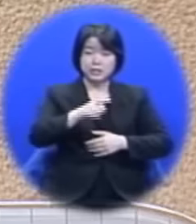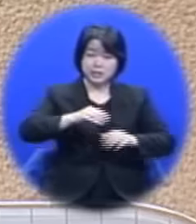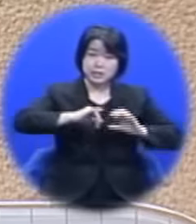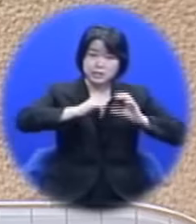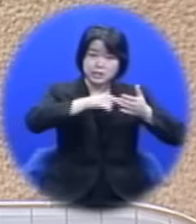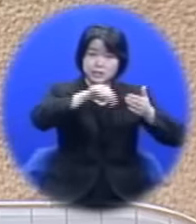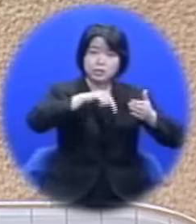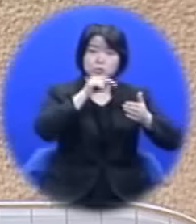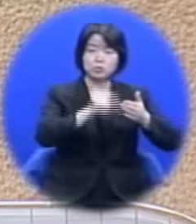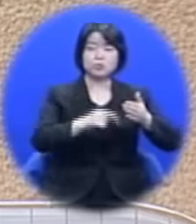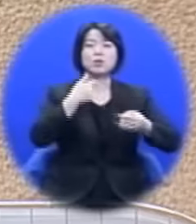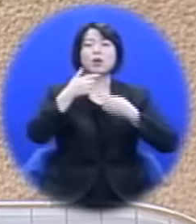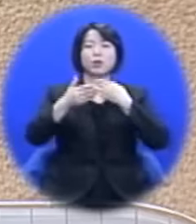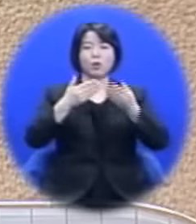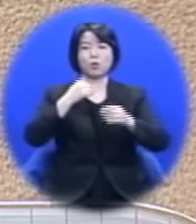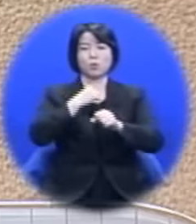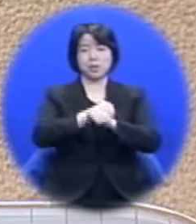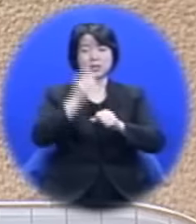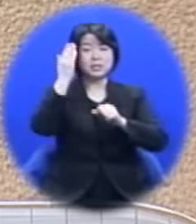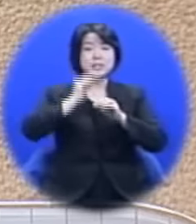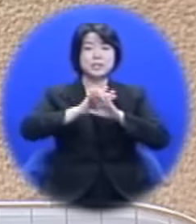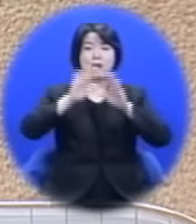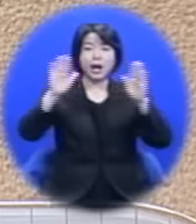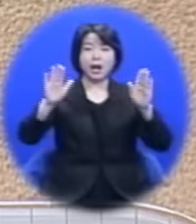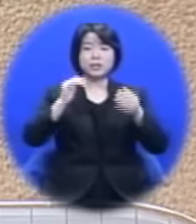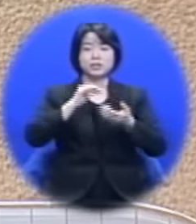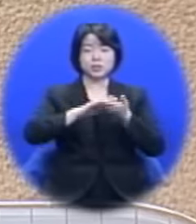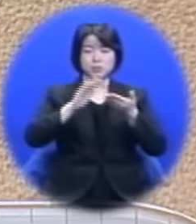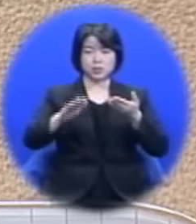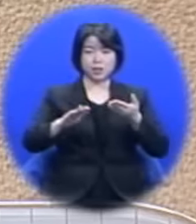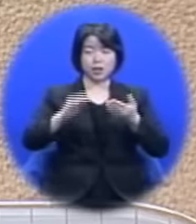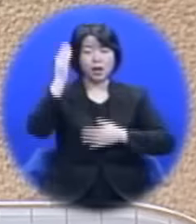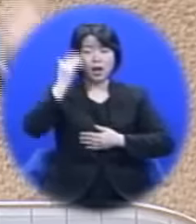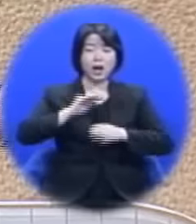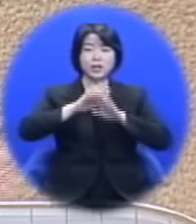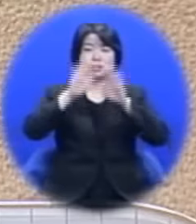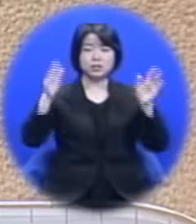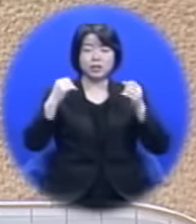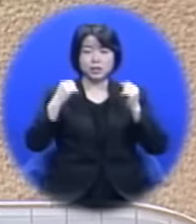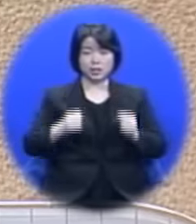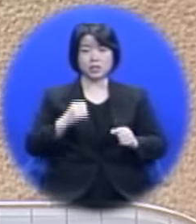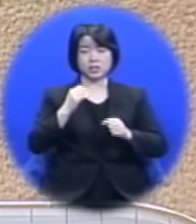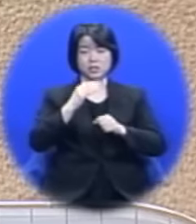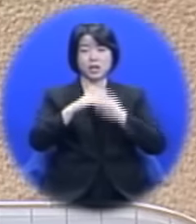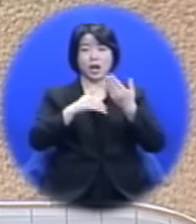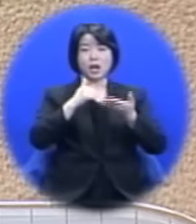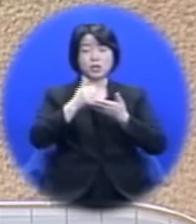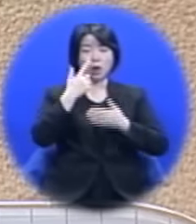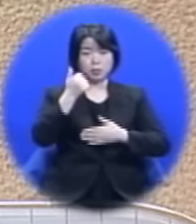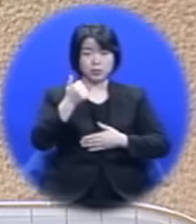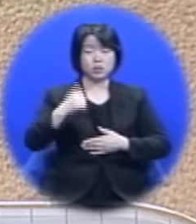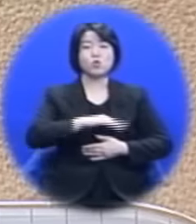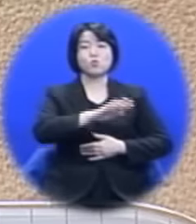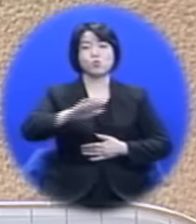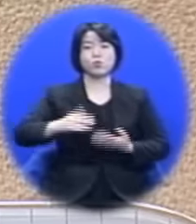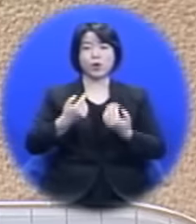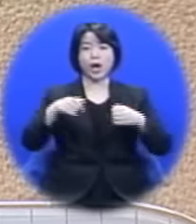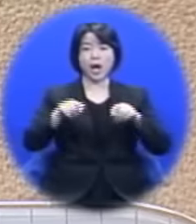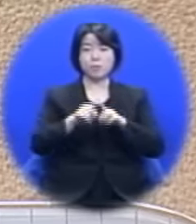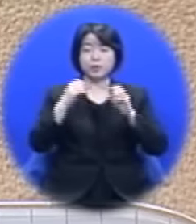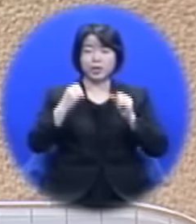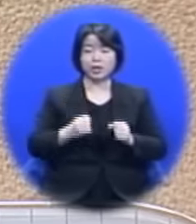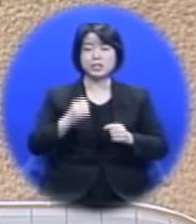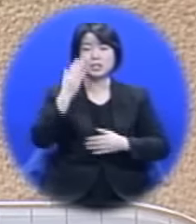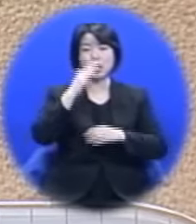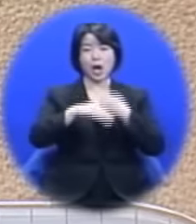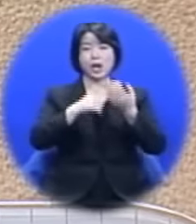세상에서 경험하는 하늘이라니 하늘에 계신 아버지는요 우리와 함께 하시는 아버지세요